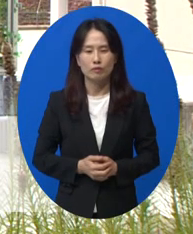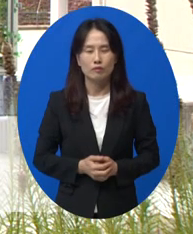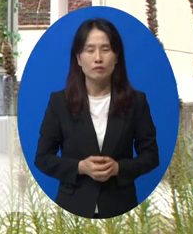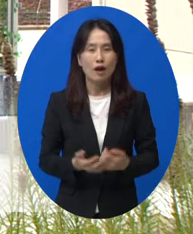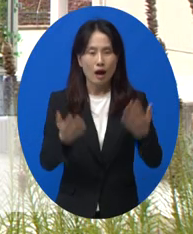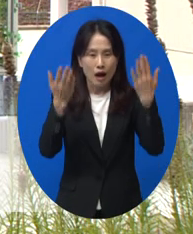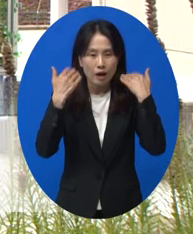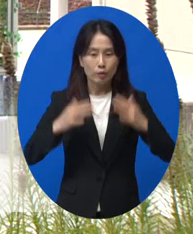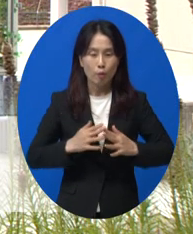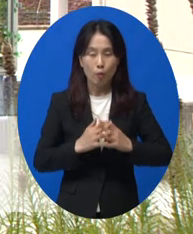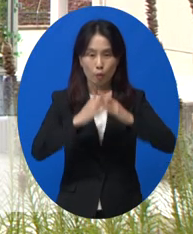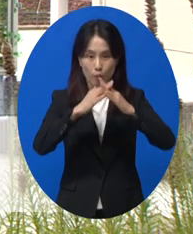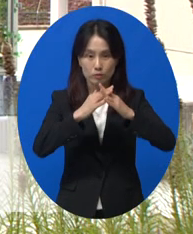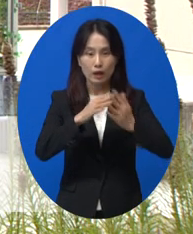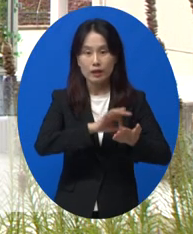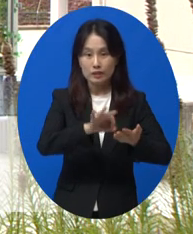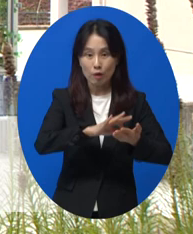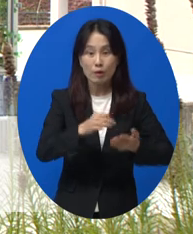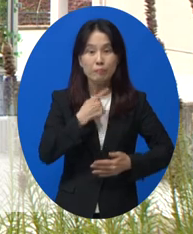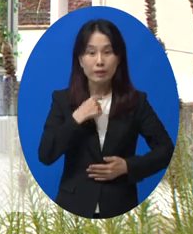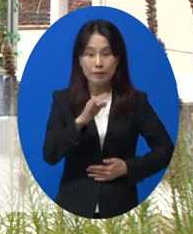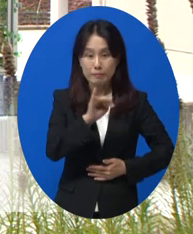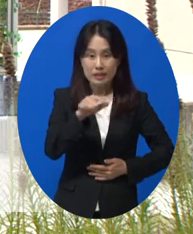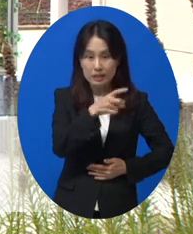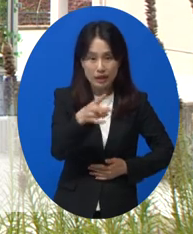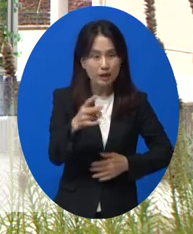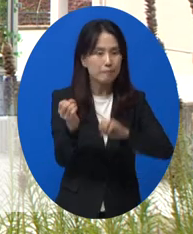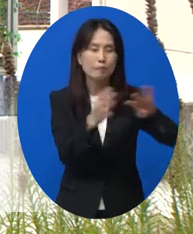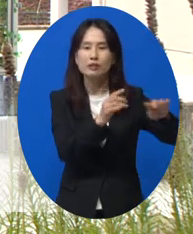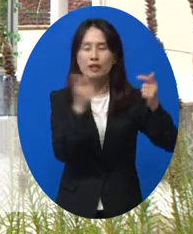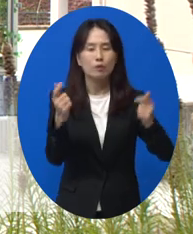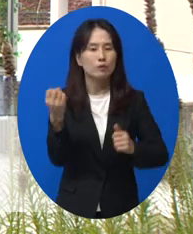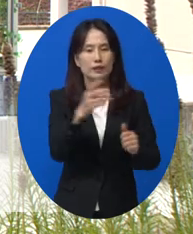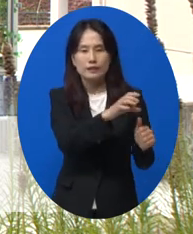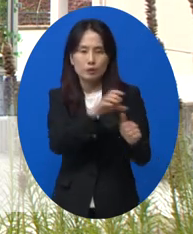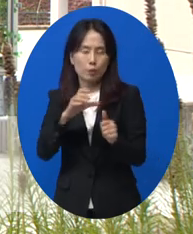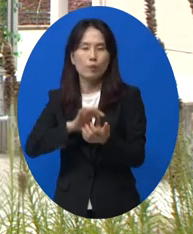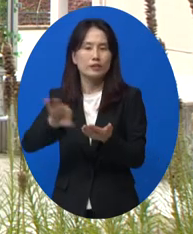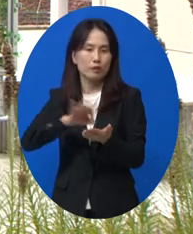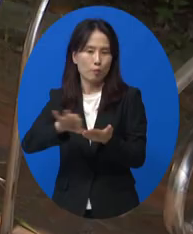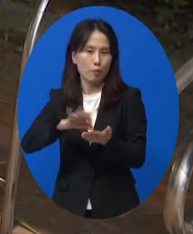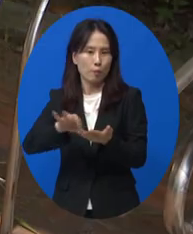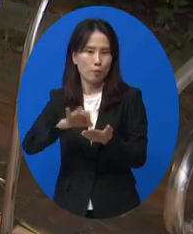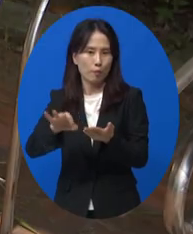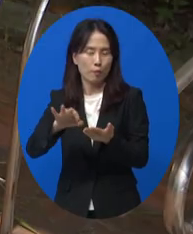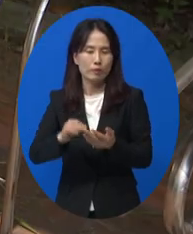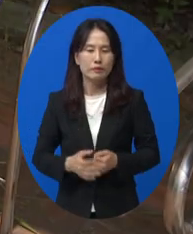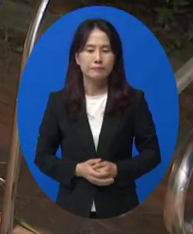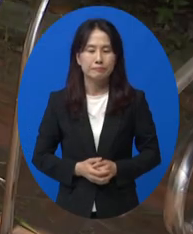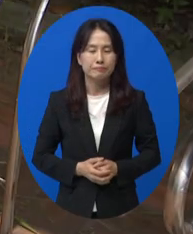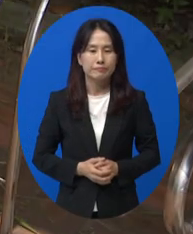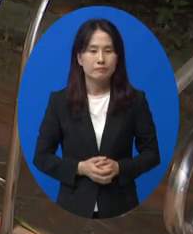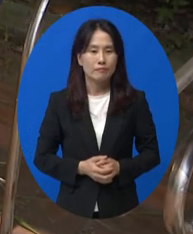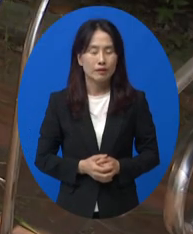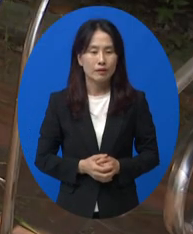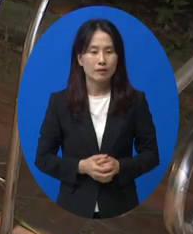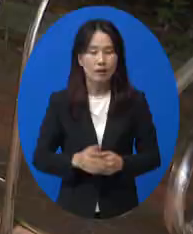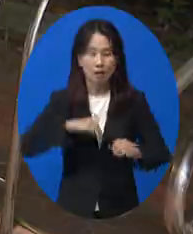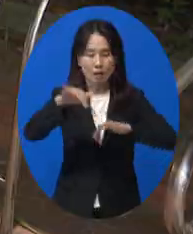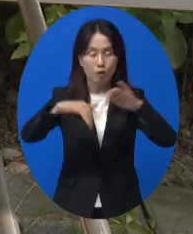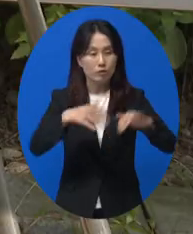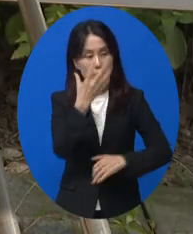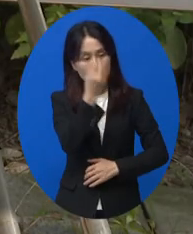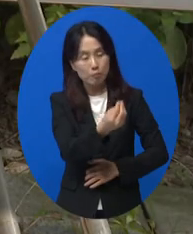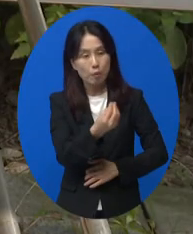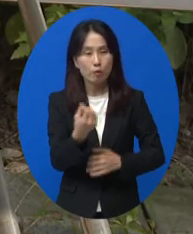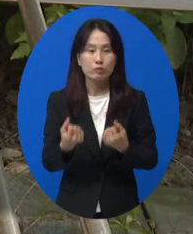사용되었던 시스템 비계를 버리지 않고 재사용하기 위해서 본 구조물로 디자인하였습니다 거리에서 흔히 볼 수 있는